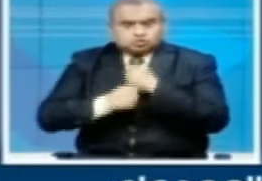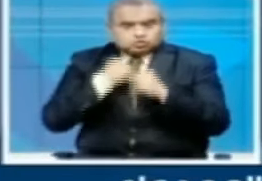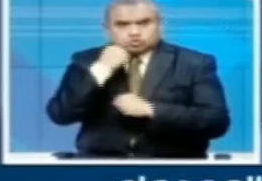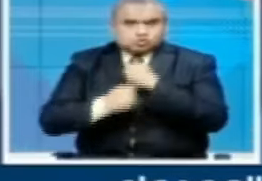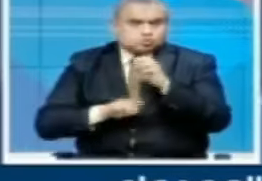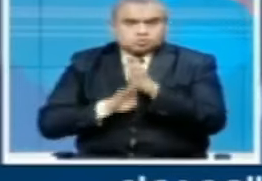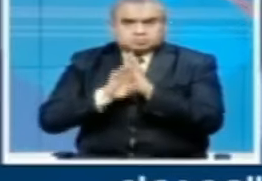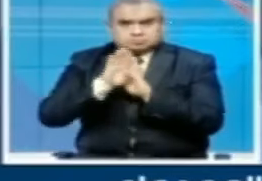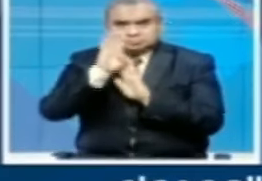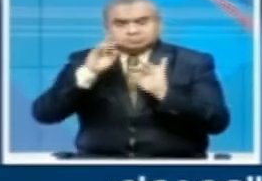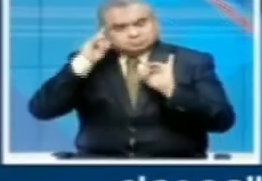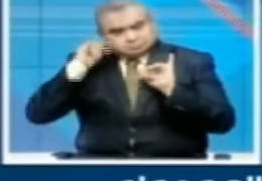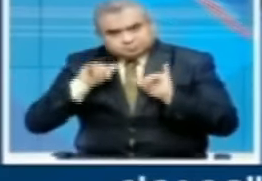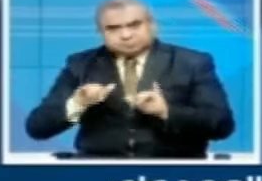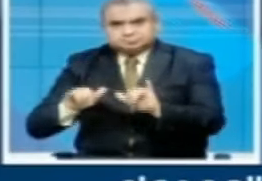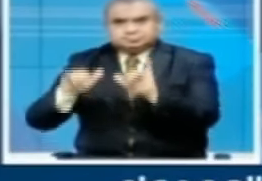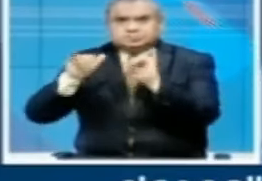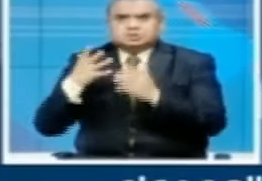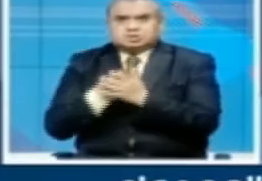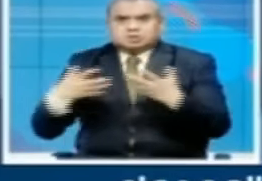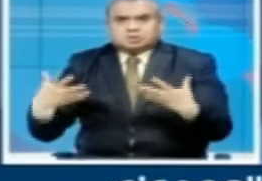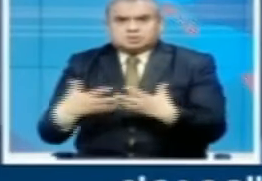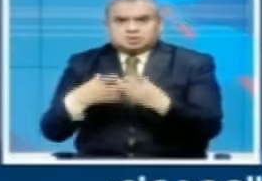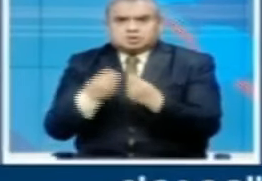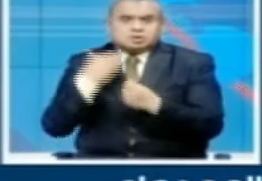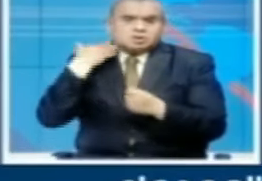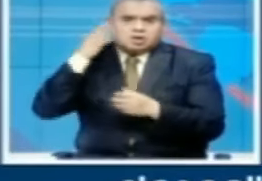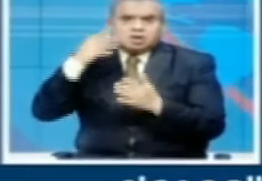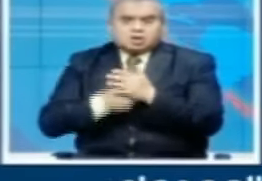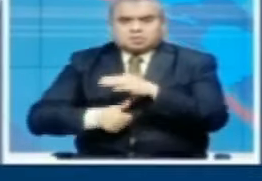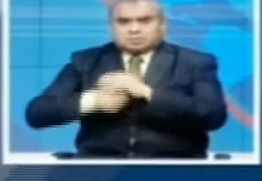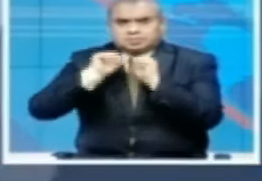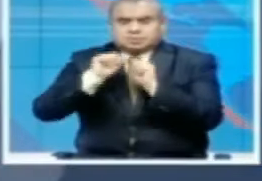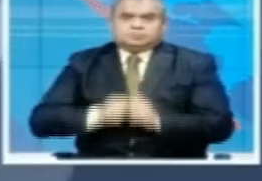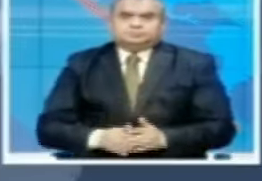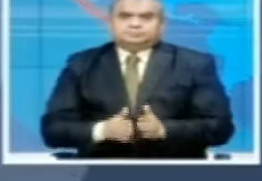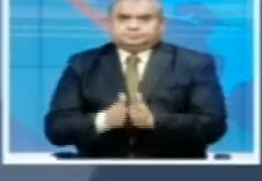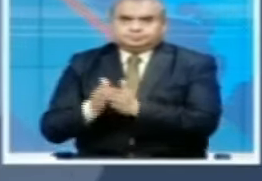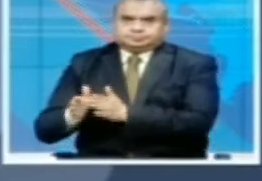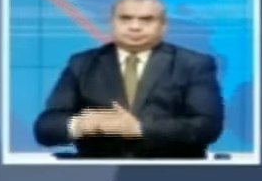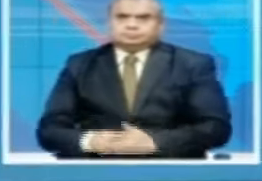وطننا وتعزيز وحدتنا والعمل على رفعة شأنه بين الأمم.